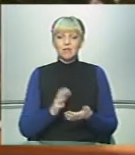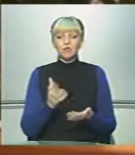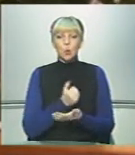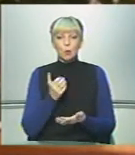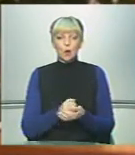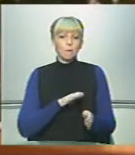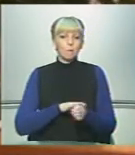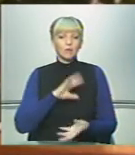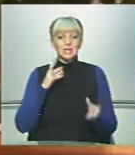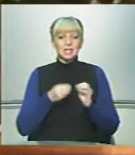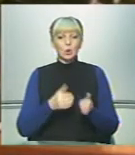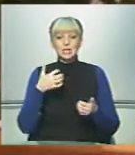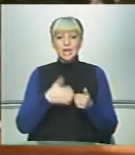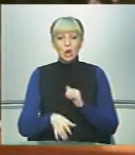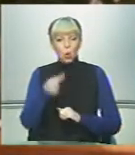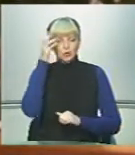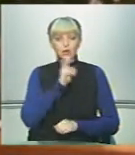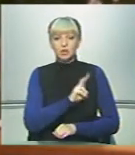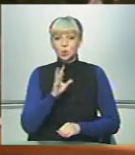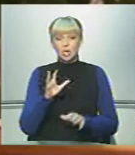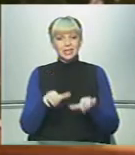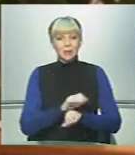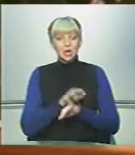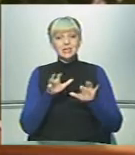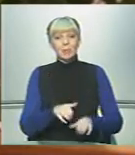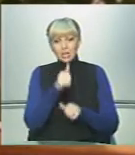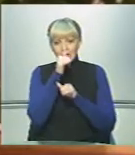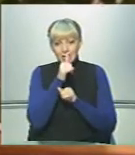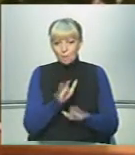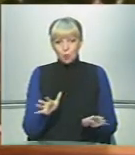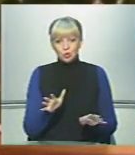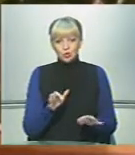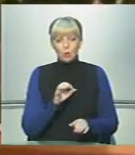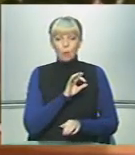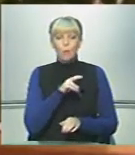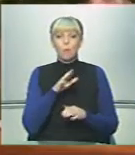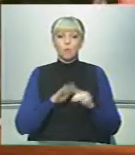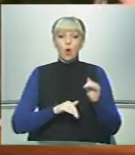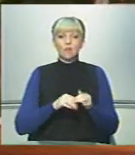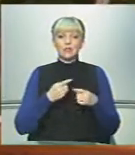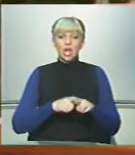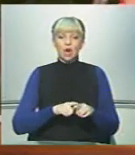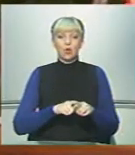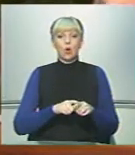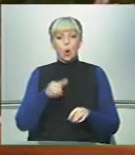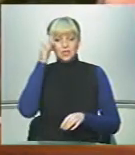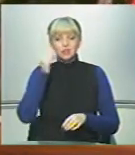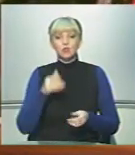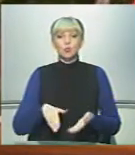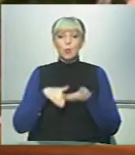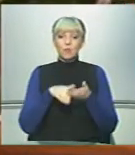здобуття повної загальної середньої освіти ніхто не забрав і забрати не може у профтехосвіти. Тому субвенція